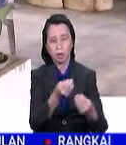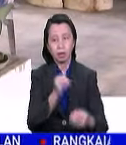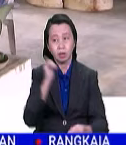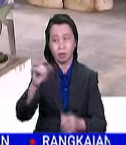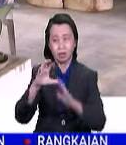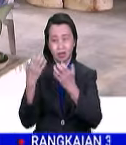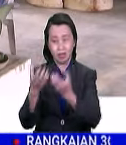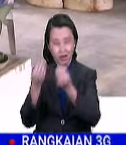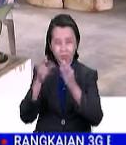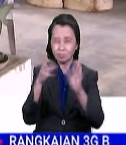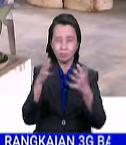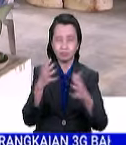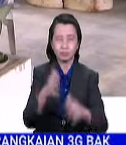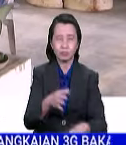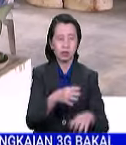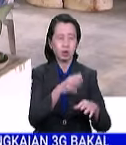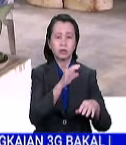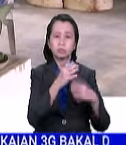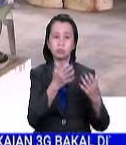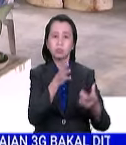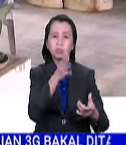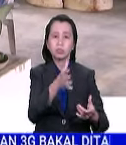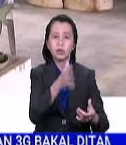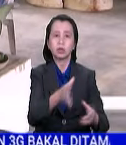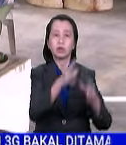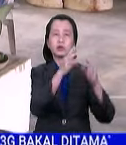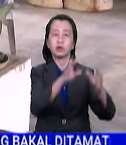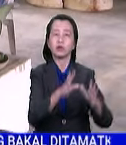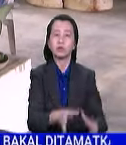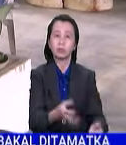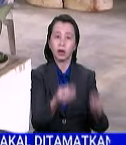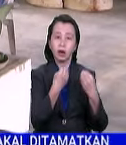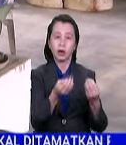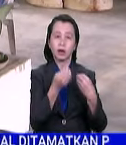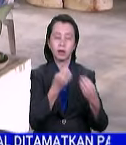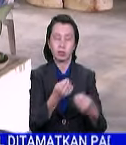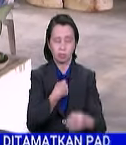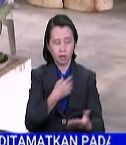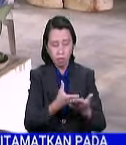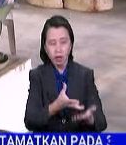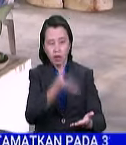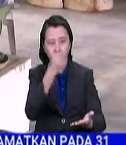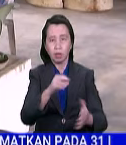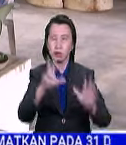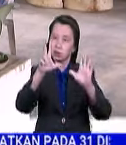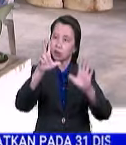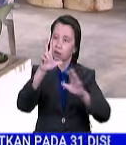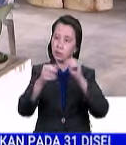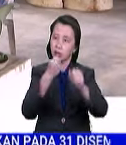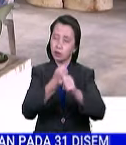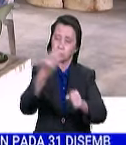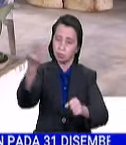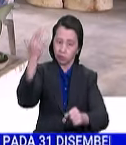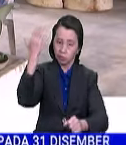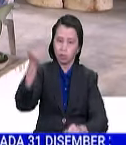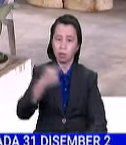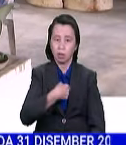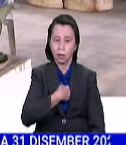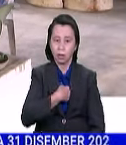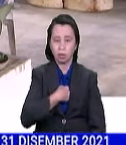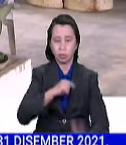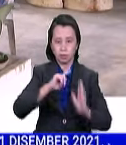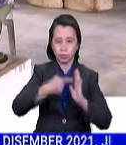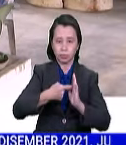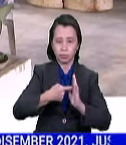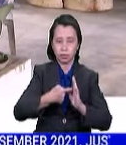apa sebab dia sendiri pun cikgu. Saya belajar dalam 8 tahun lepas. Saya dah